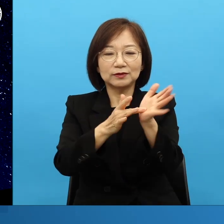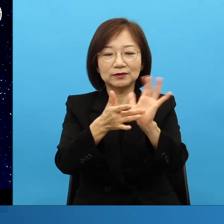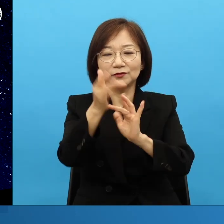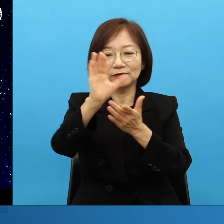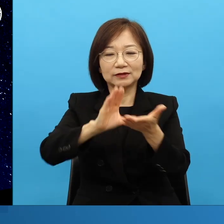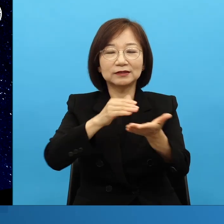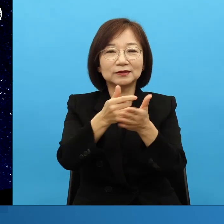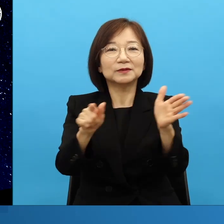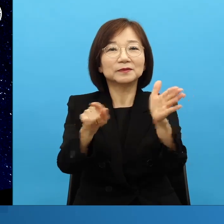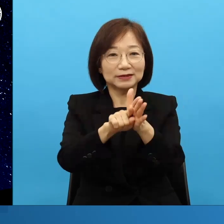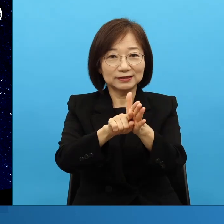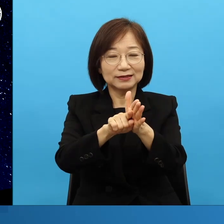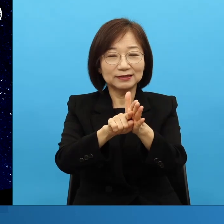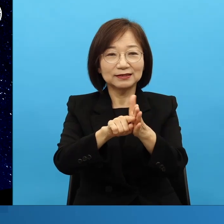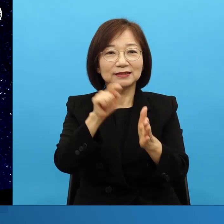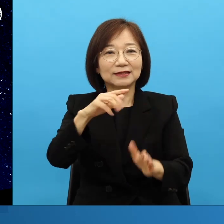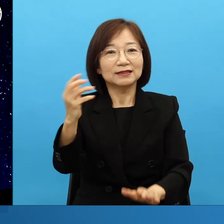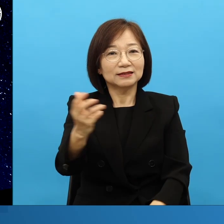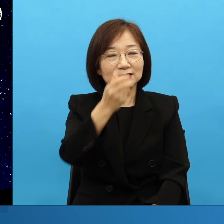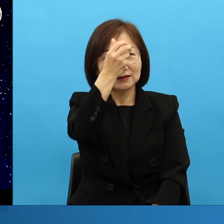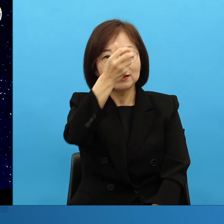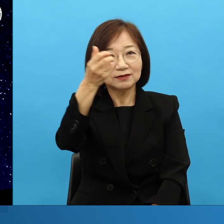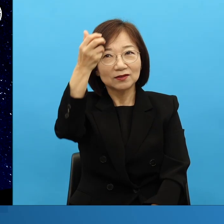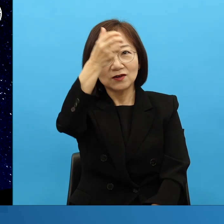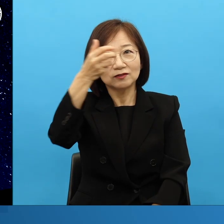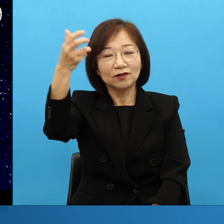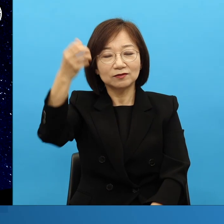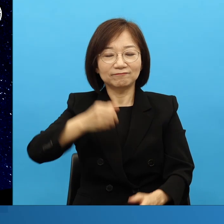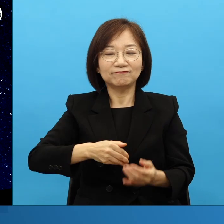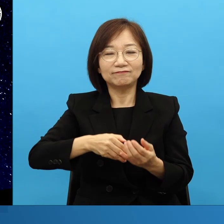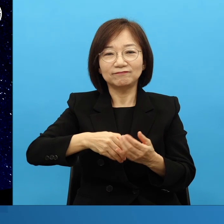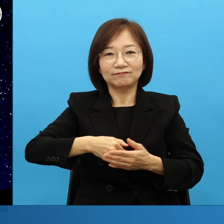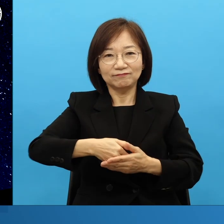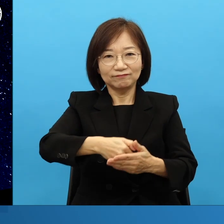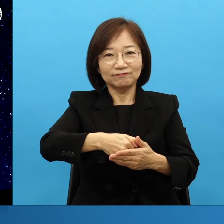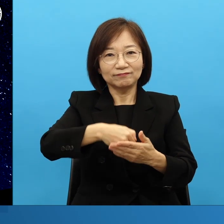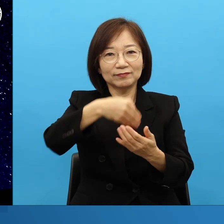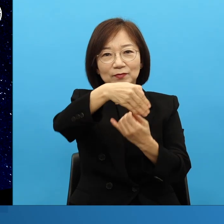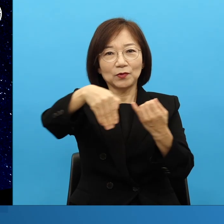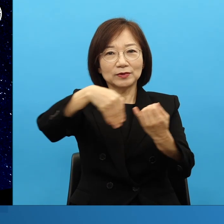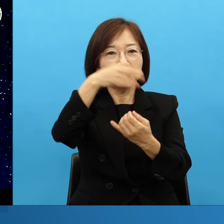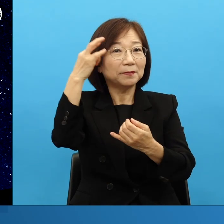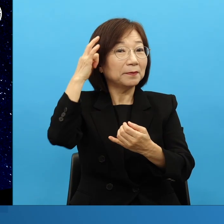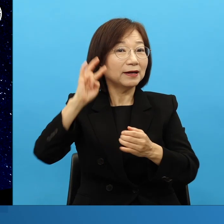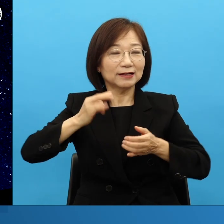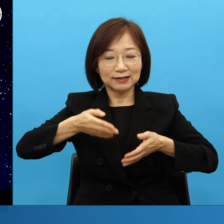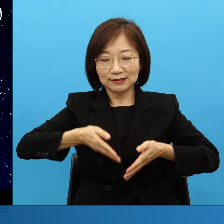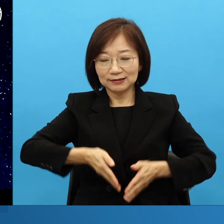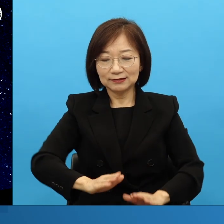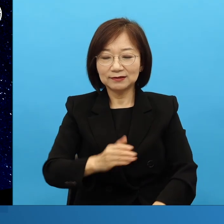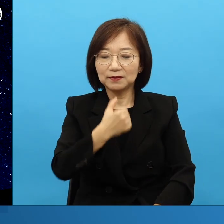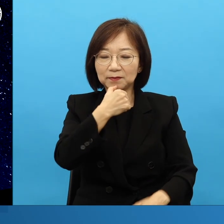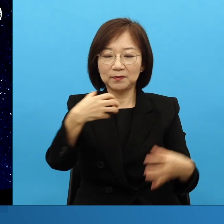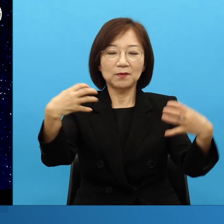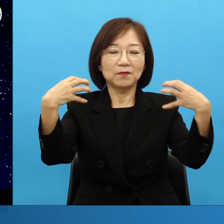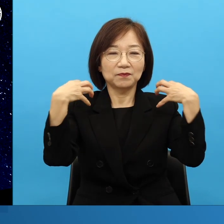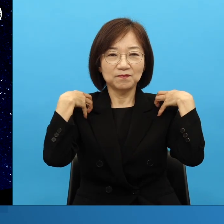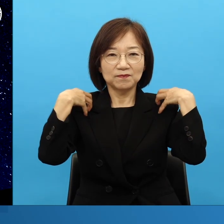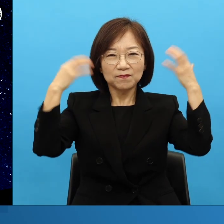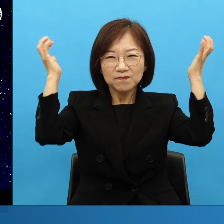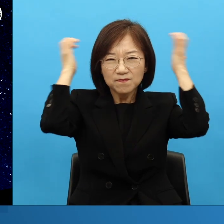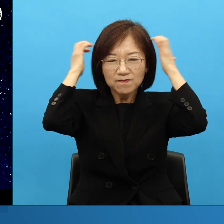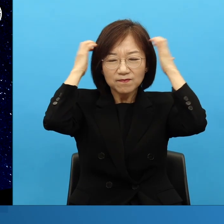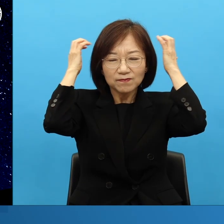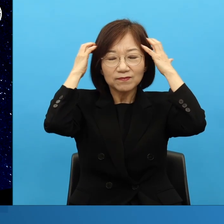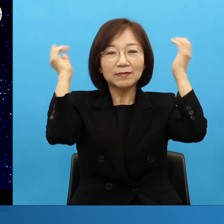주 예수 그리스도를 믿사오니 이는 성령으로 잉태하사 동정녀 마리아에게 나시고